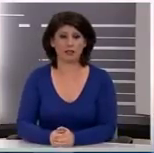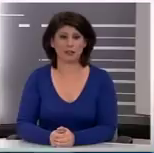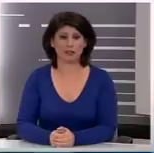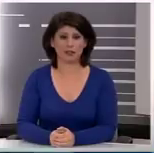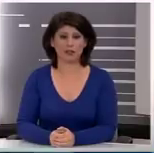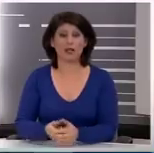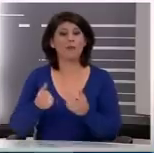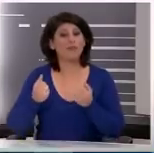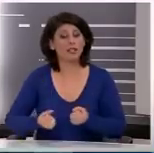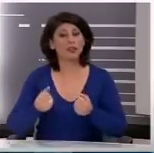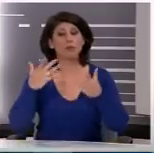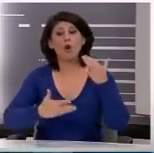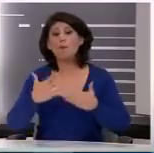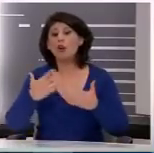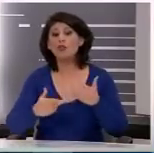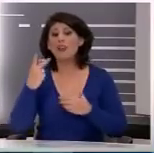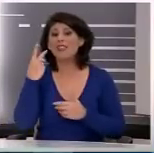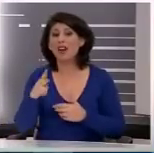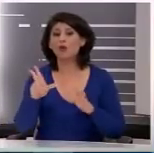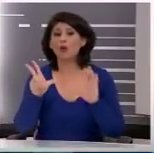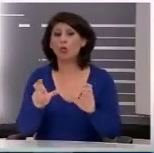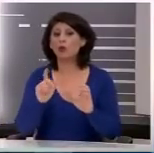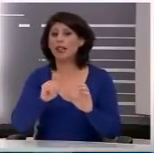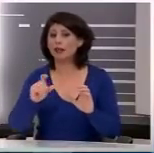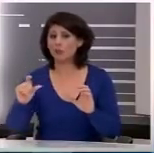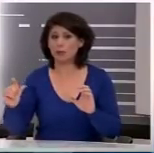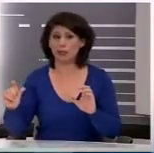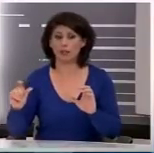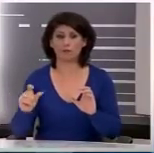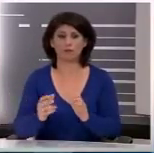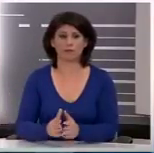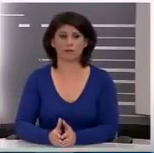Επιβαρύνατε τον προϋπολογισμό με 280 εκατομμύρια.